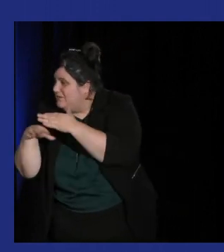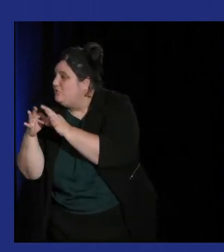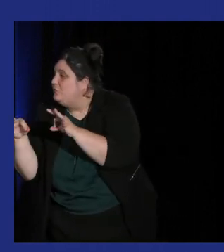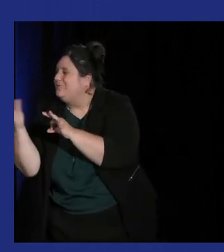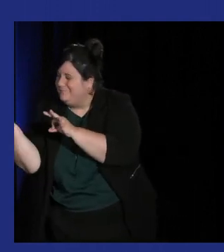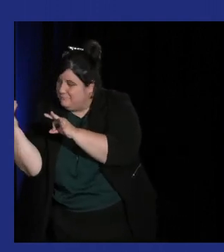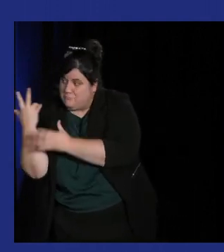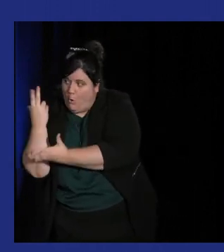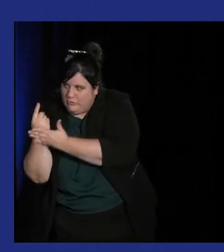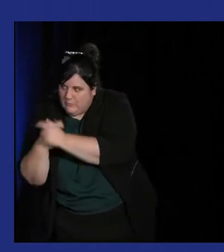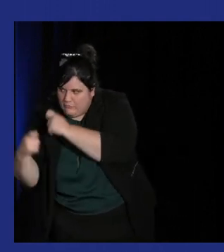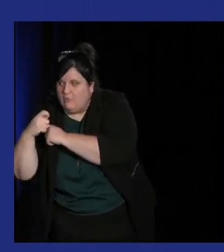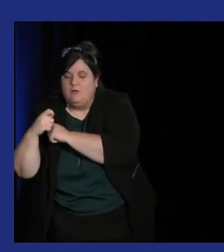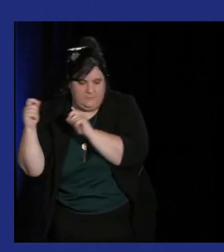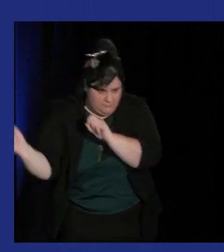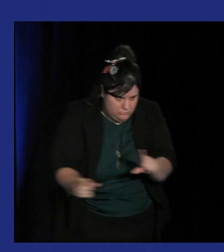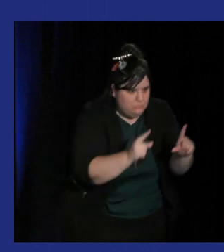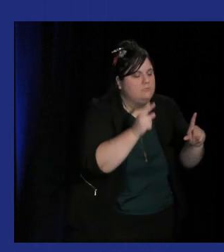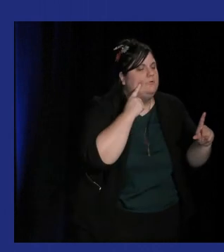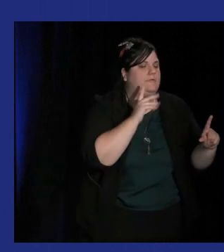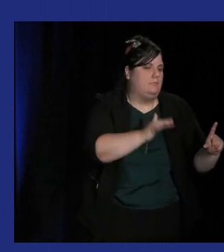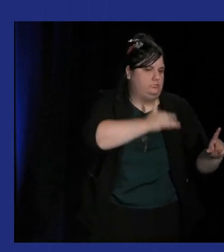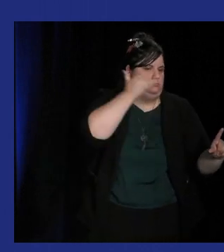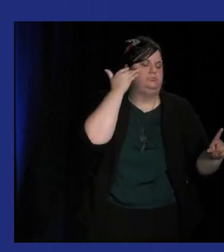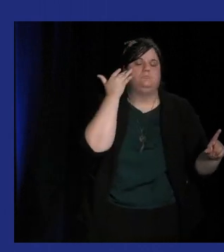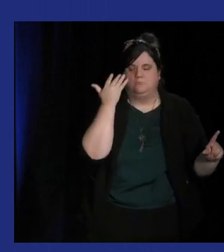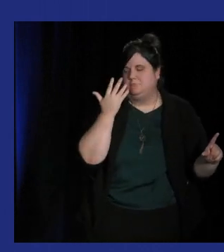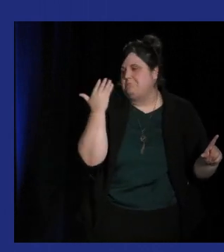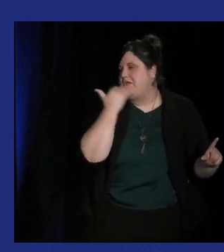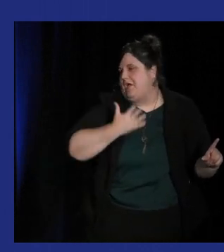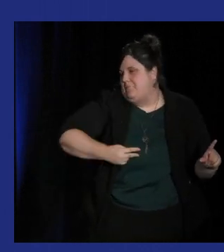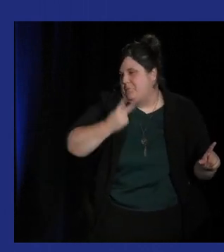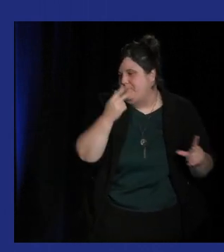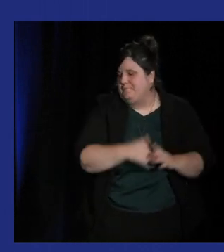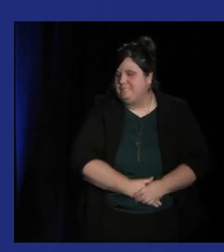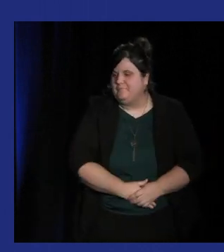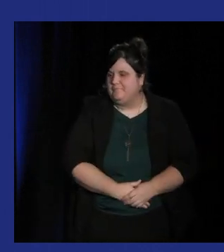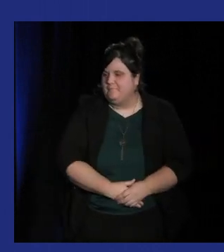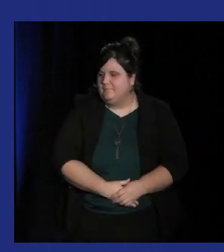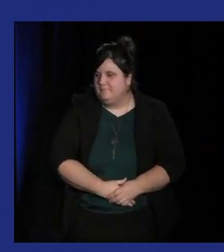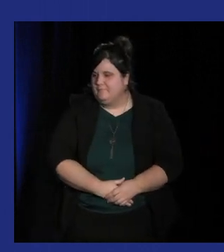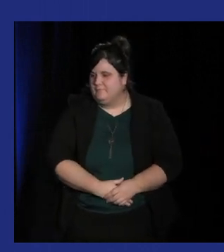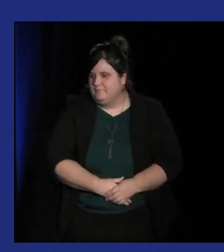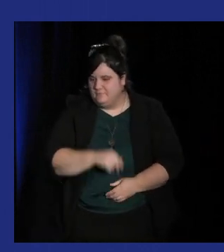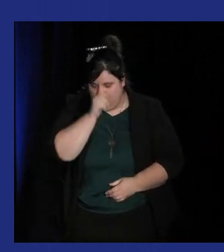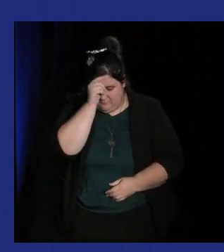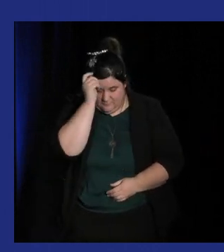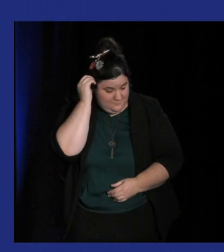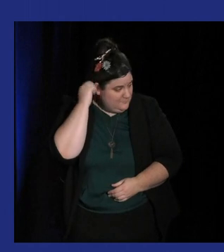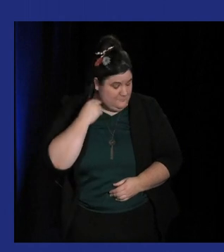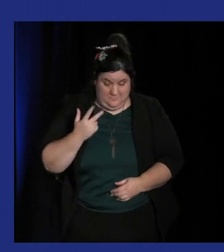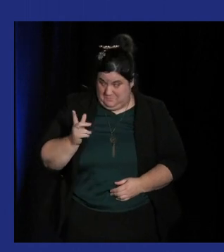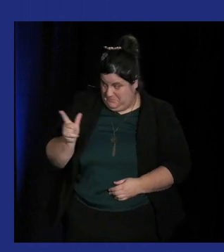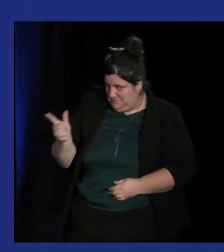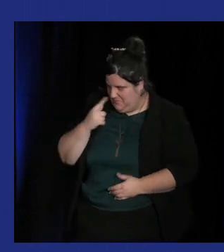joli et plus sympa quand même à écouter tout ce que je comprends de vos réponses donc vous avez quand même globalement des des métiers assez